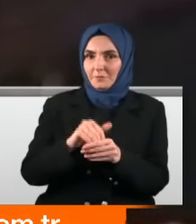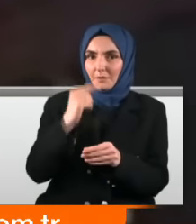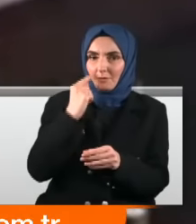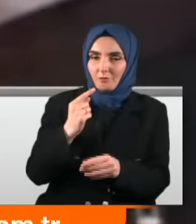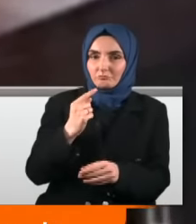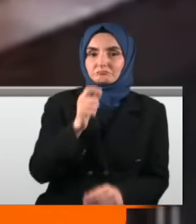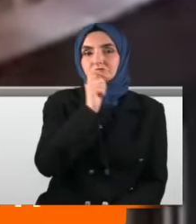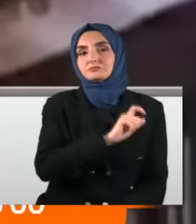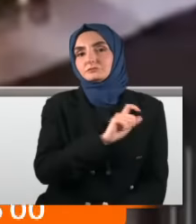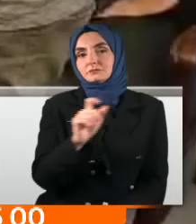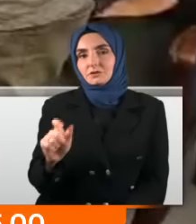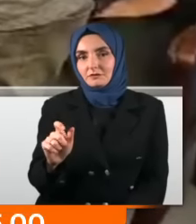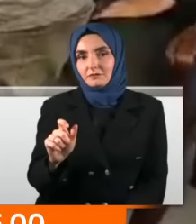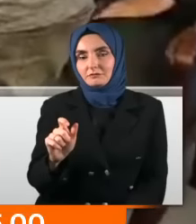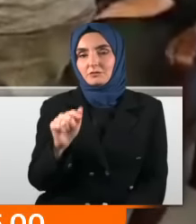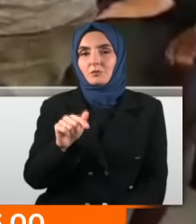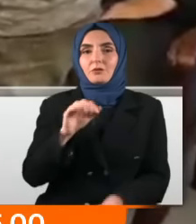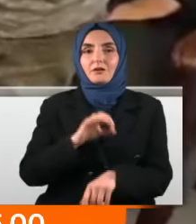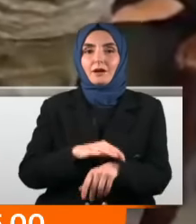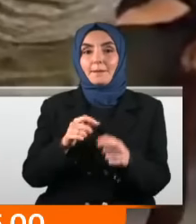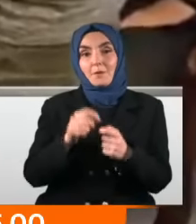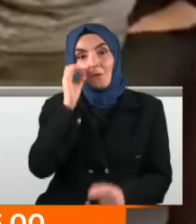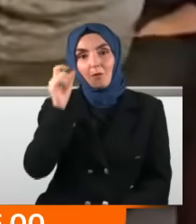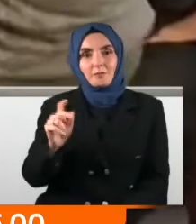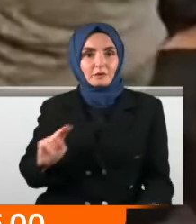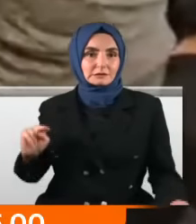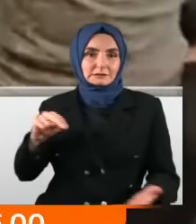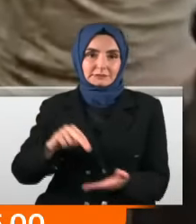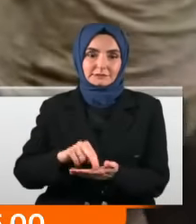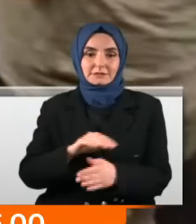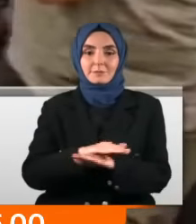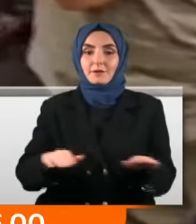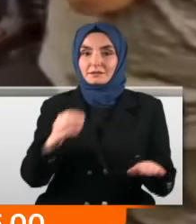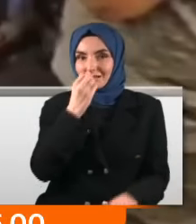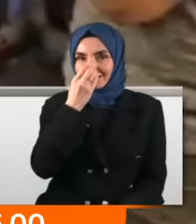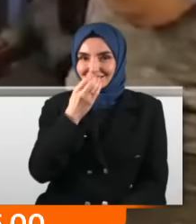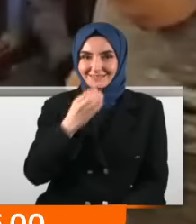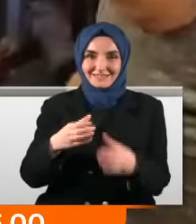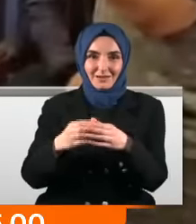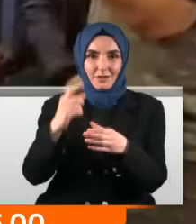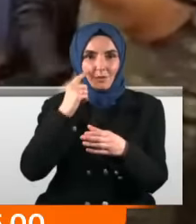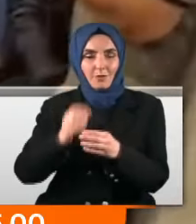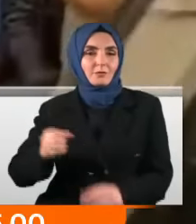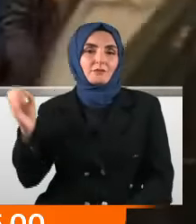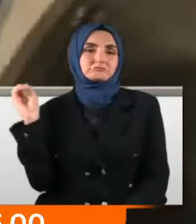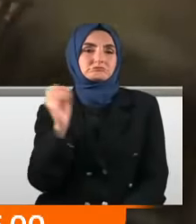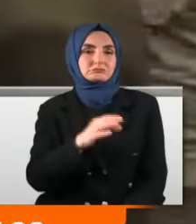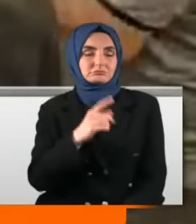Şahin öfkesine hakim olamadı. Masadaki çiçeği milletvekiline fırlatıp hakaret etti.